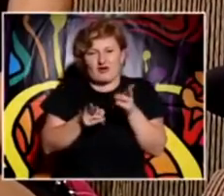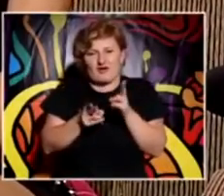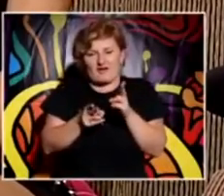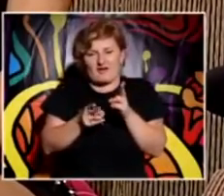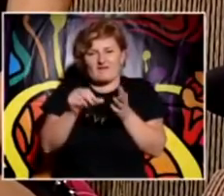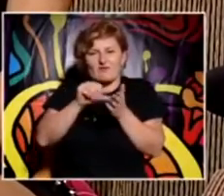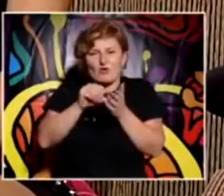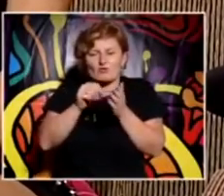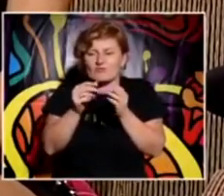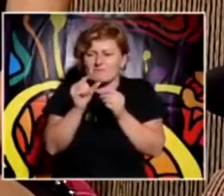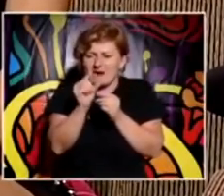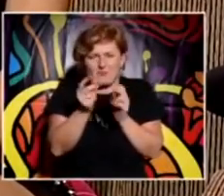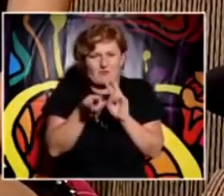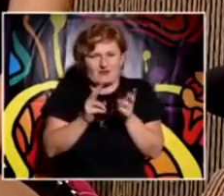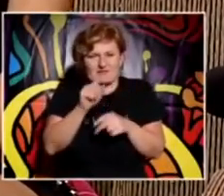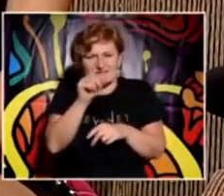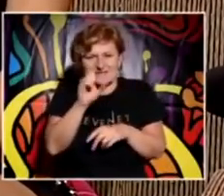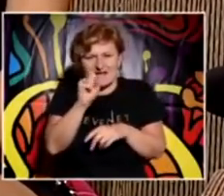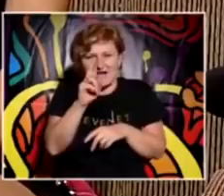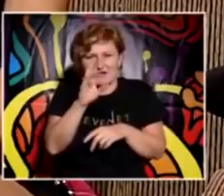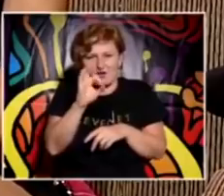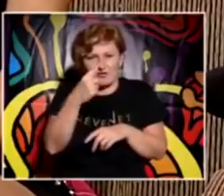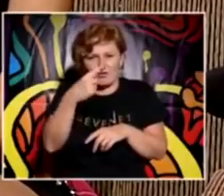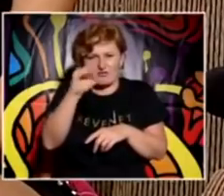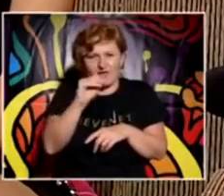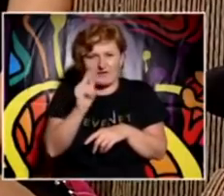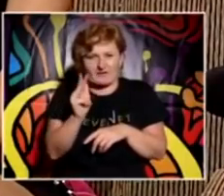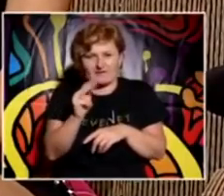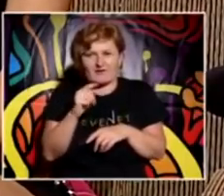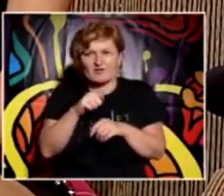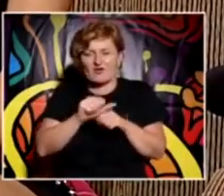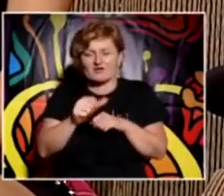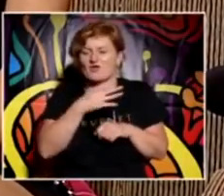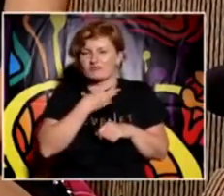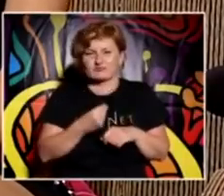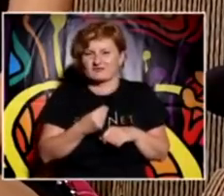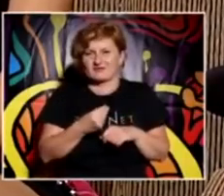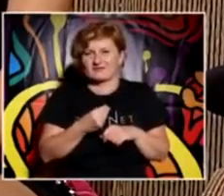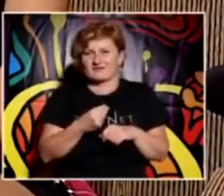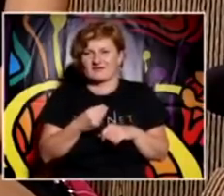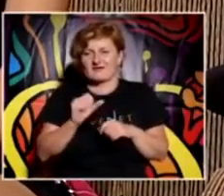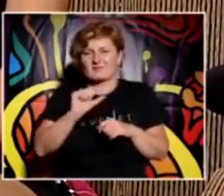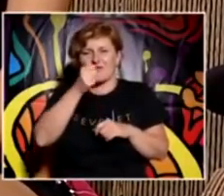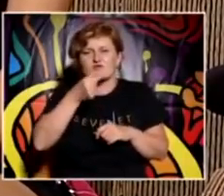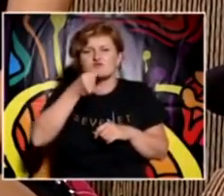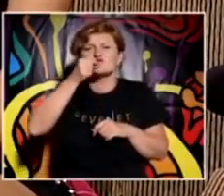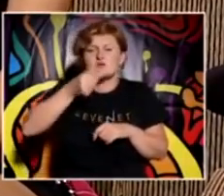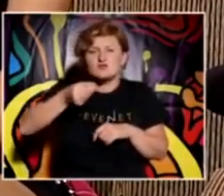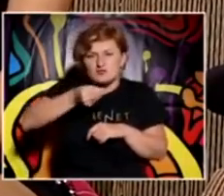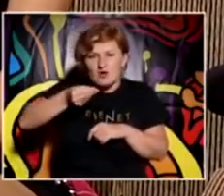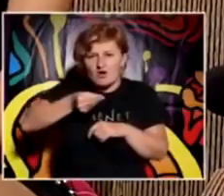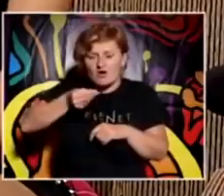zarodek kaczy i je się go w różnych stopniach. Jest to naprawdę obrzydliwe, bo najpierw wypijacie z tego sos, a potem